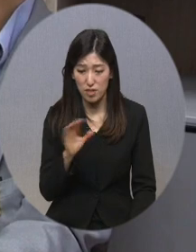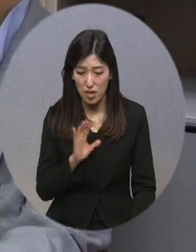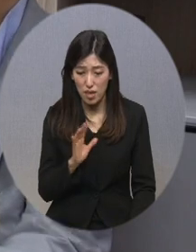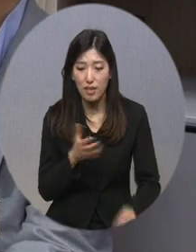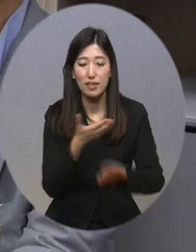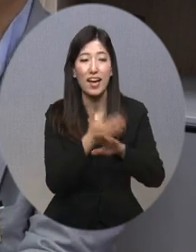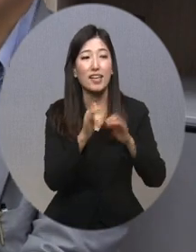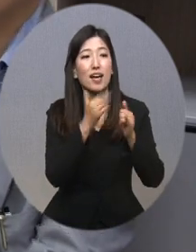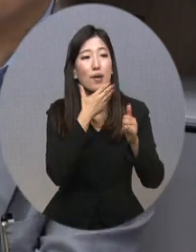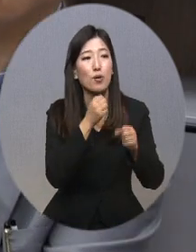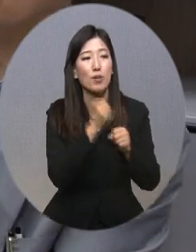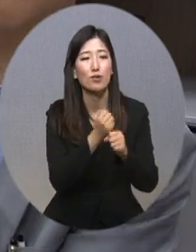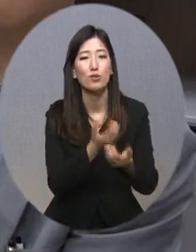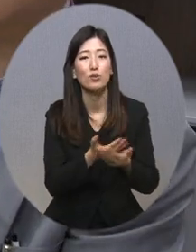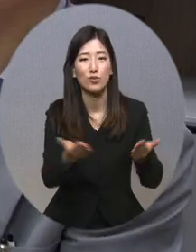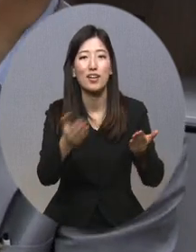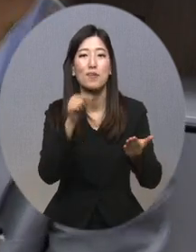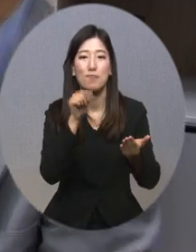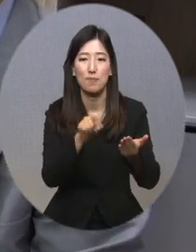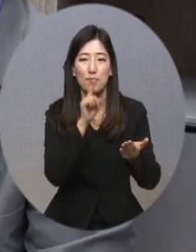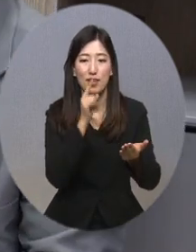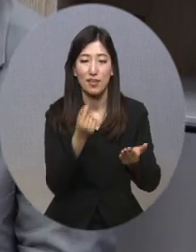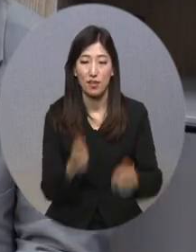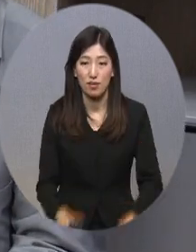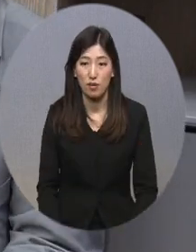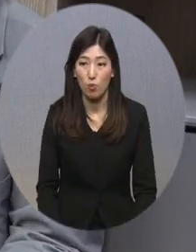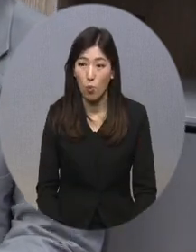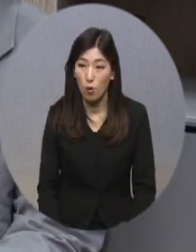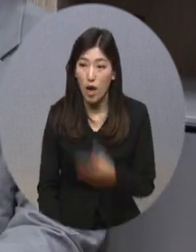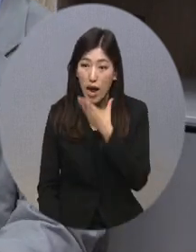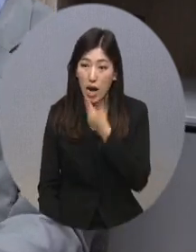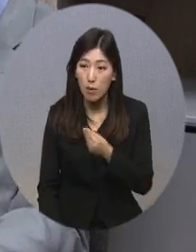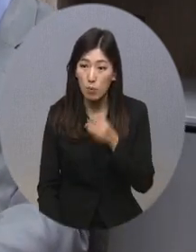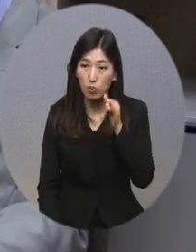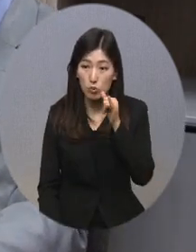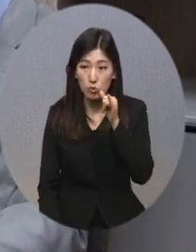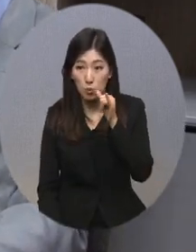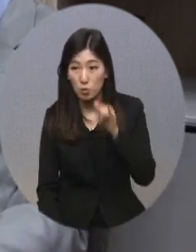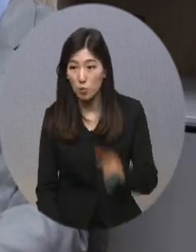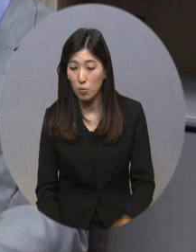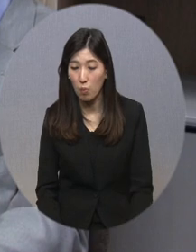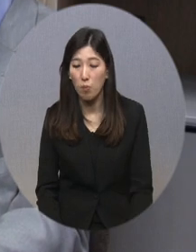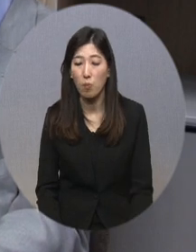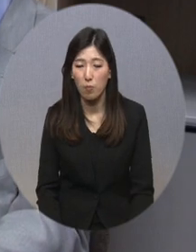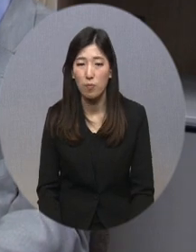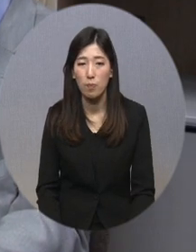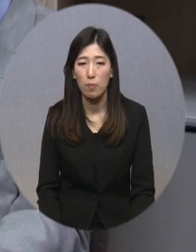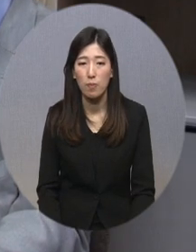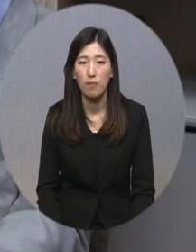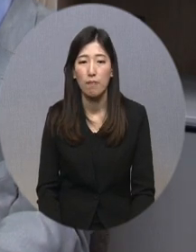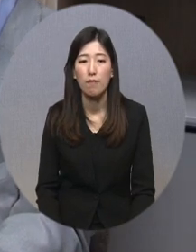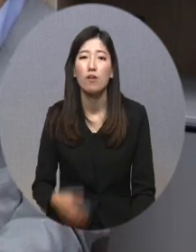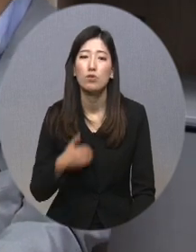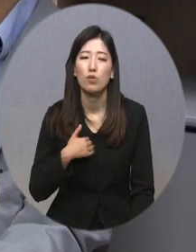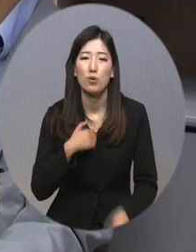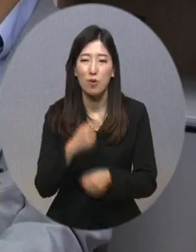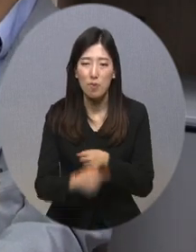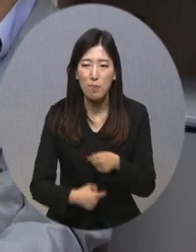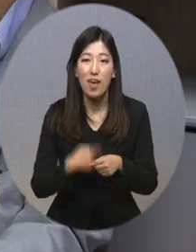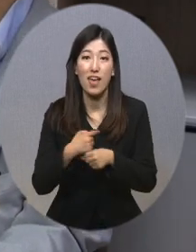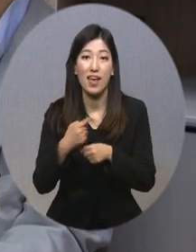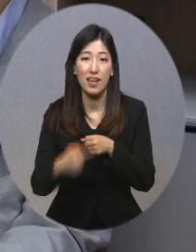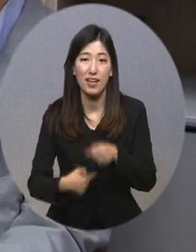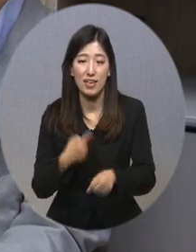예. 행복도 사실 중독성이 있나 봐요. 그죠? 맞아. 예. 저는 매년 헌혈을 하는데 헌혈하고 나올